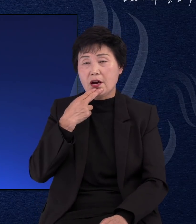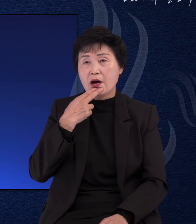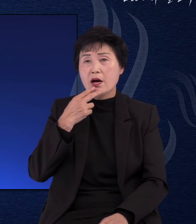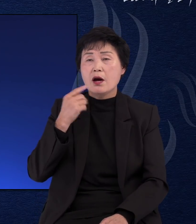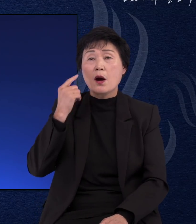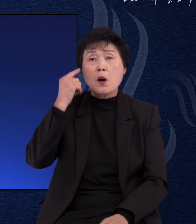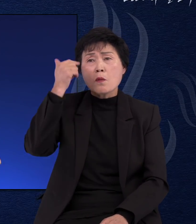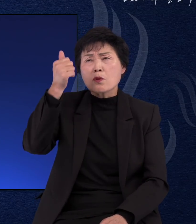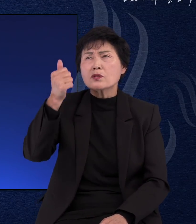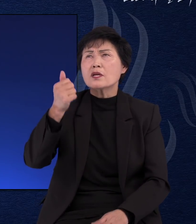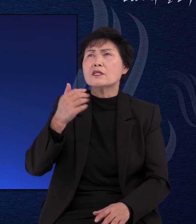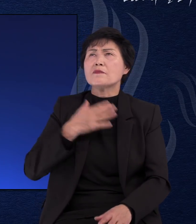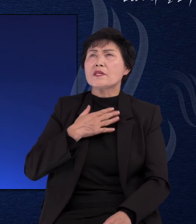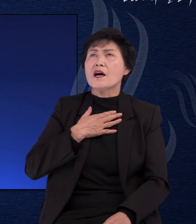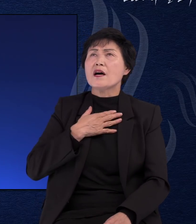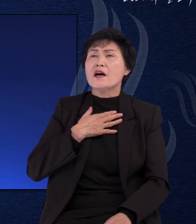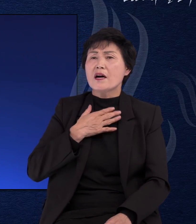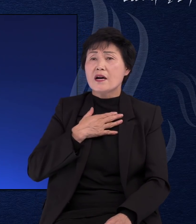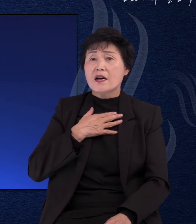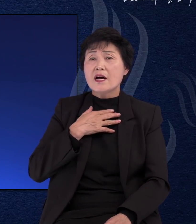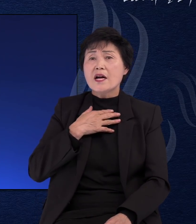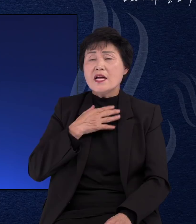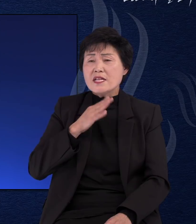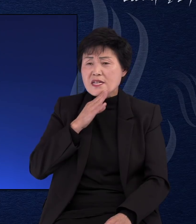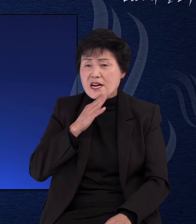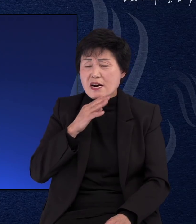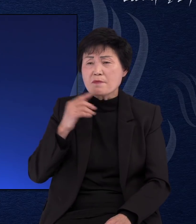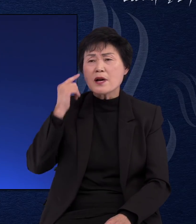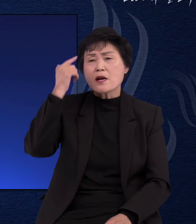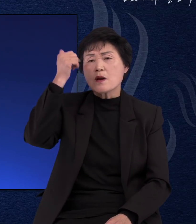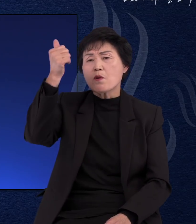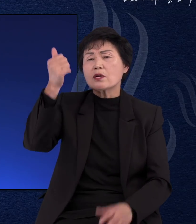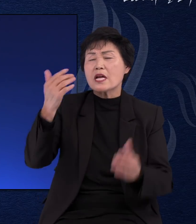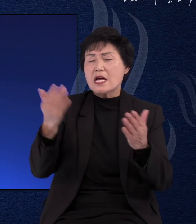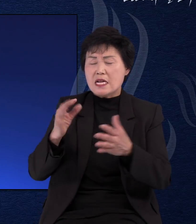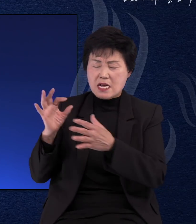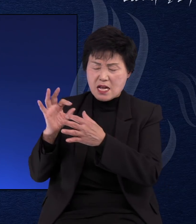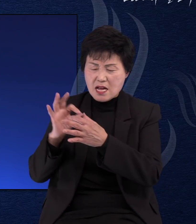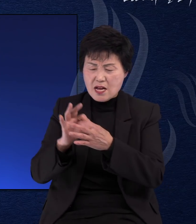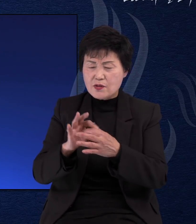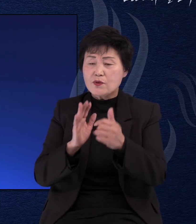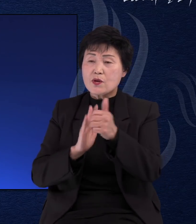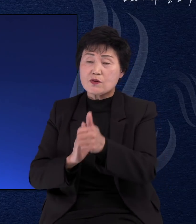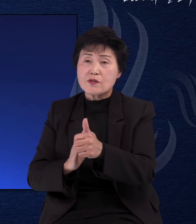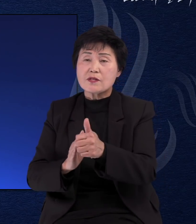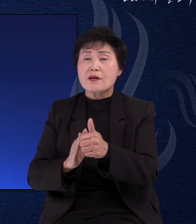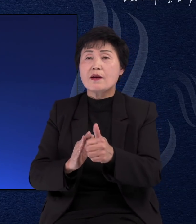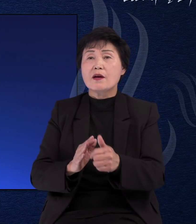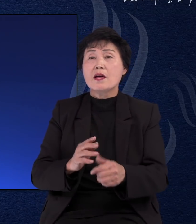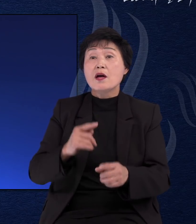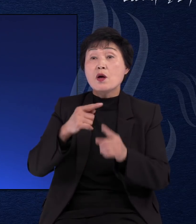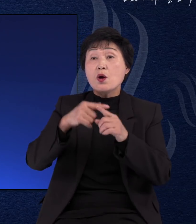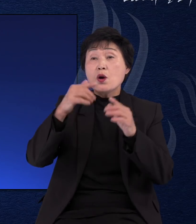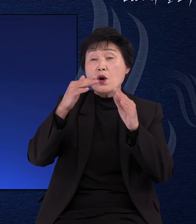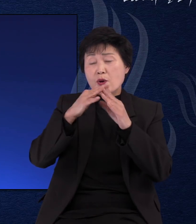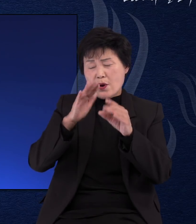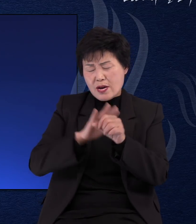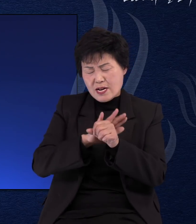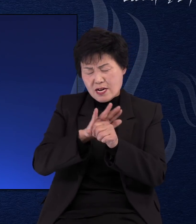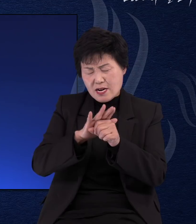저는 없다고 생각해요. 목사님 정말 목회해 주세요 라고 정말 교회를 사랑하는 마음이 드는